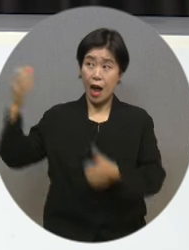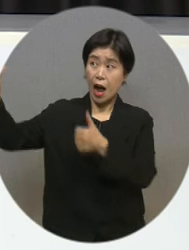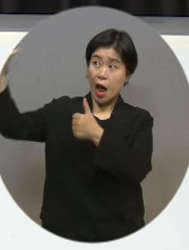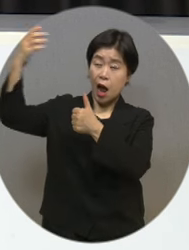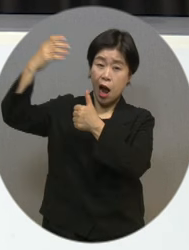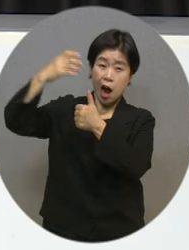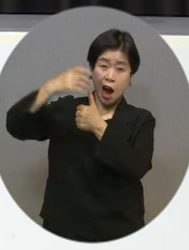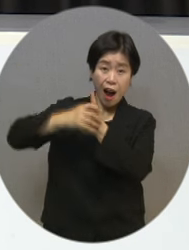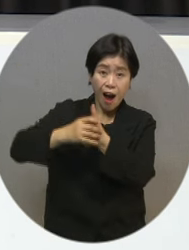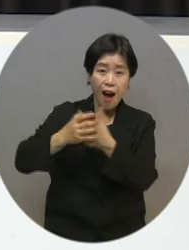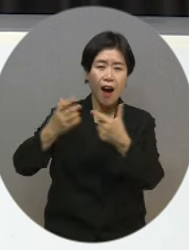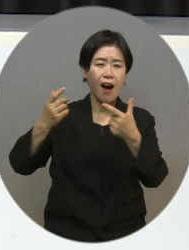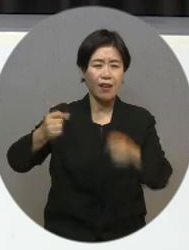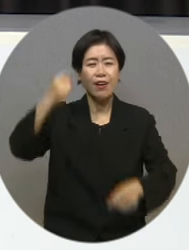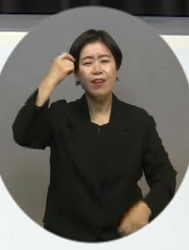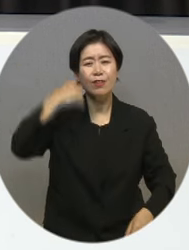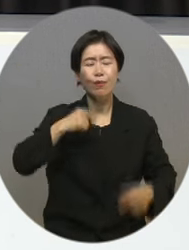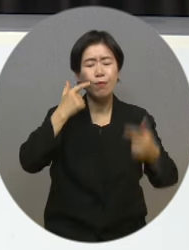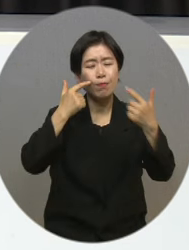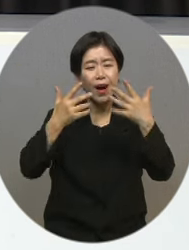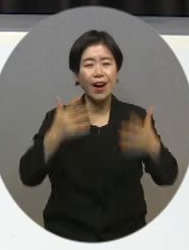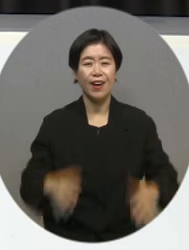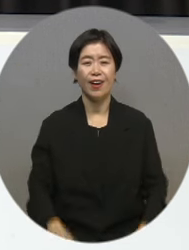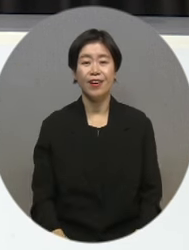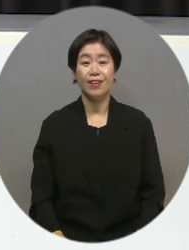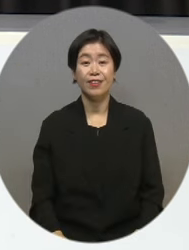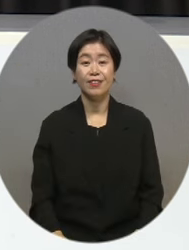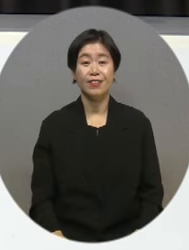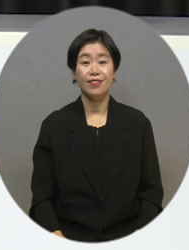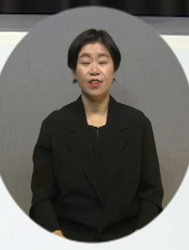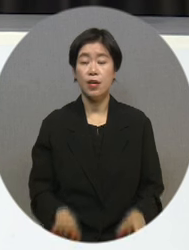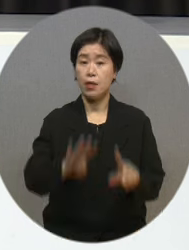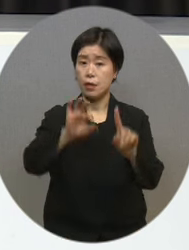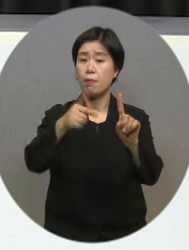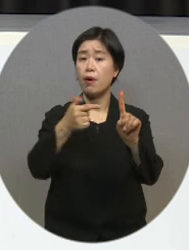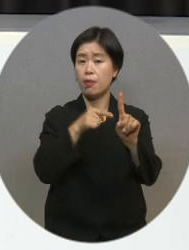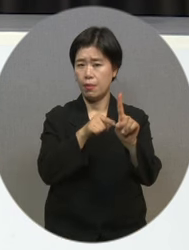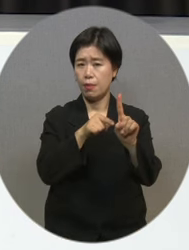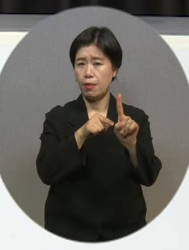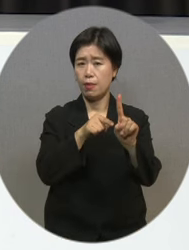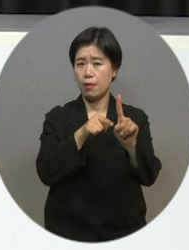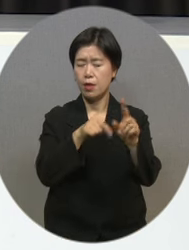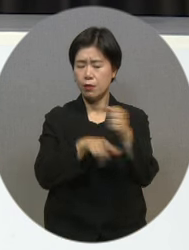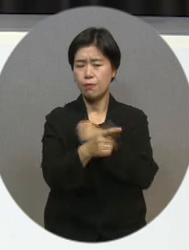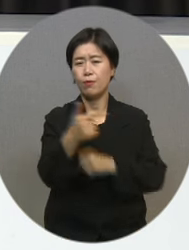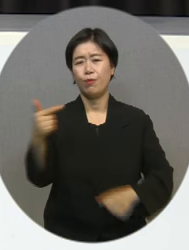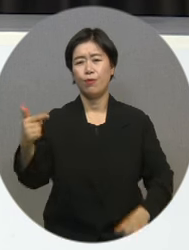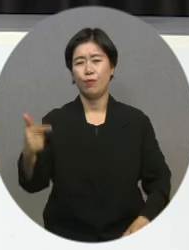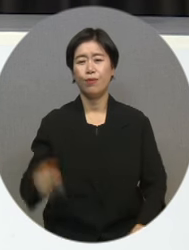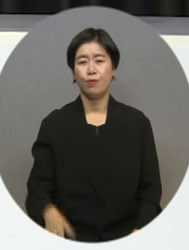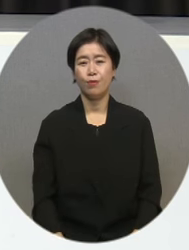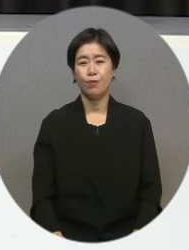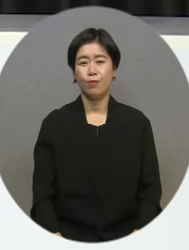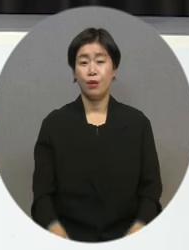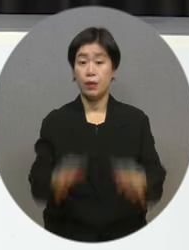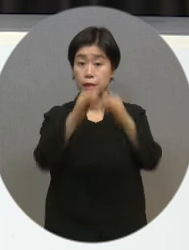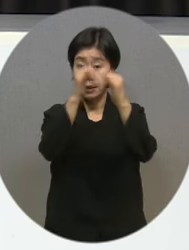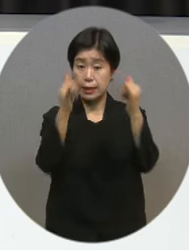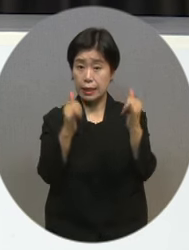엄청난 그 일을 시키려고 그러면서 그 1번이 갖는 상징적 의미,